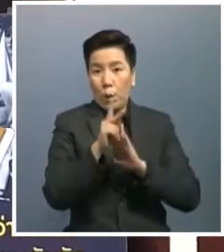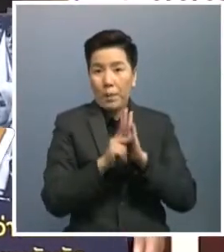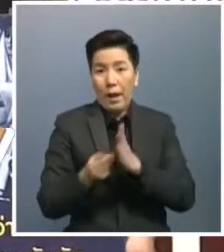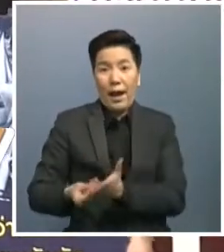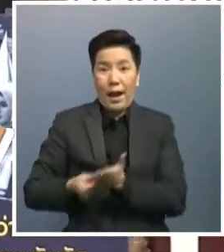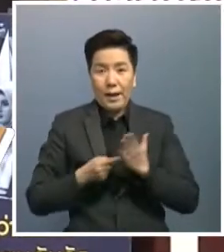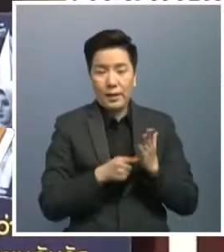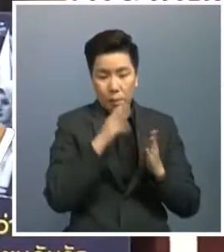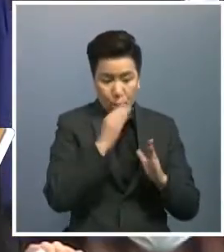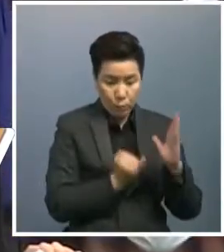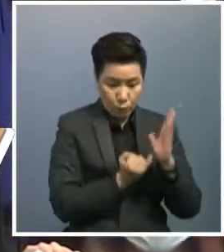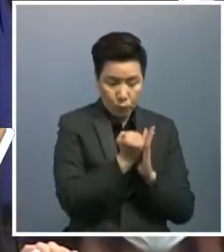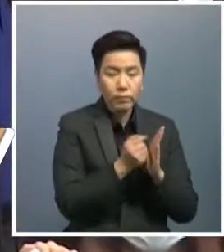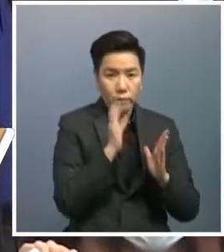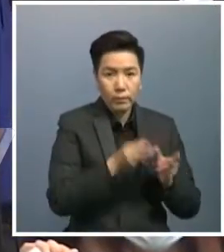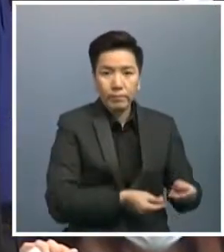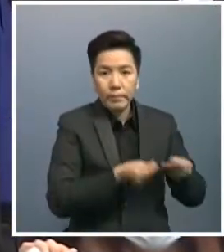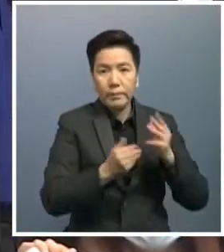หากถูกต้องจะดำเนินการตามขั้นตอนต่อไปครับ